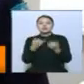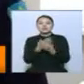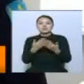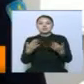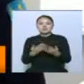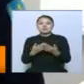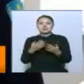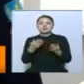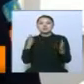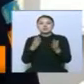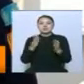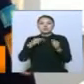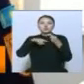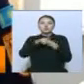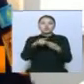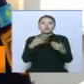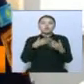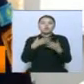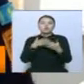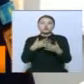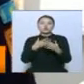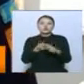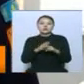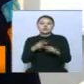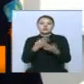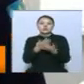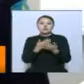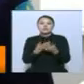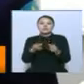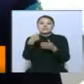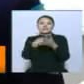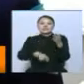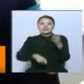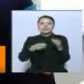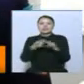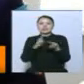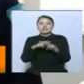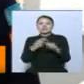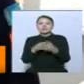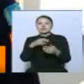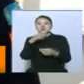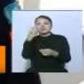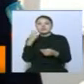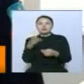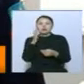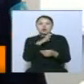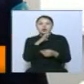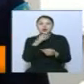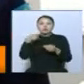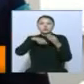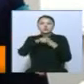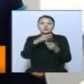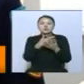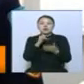конденсат пайда болуына байланысты моржа бітеліп, сыртқа қарай түтін шықпаған. Сондықтан ішке қарай